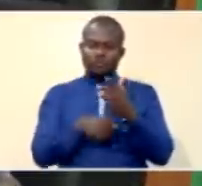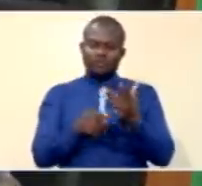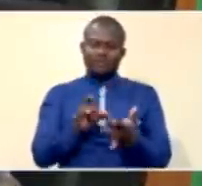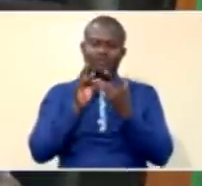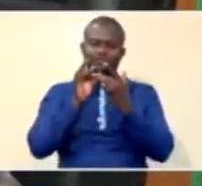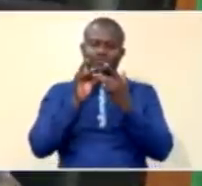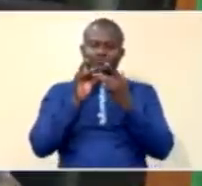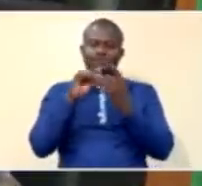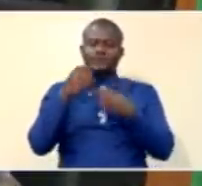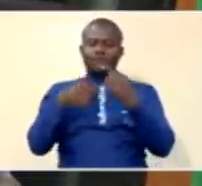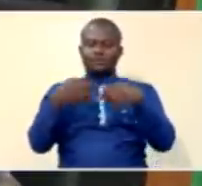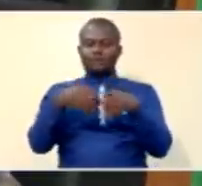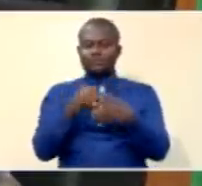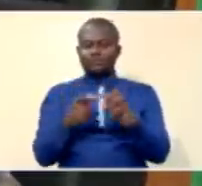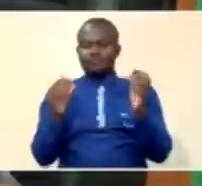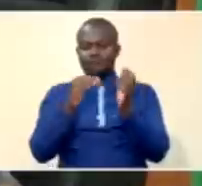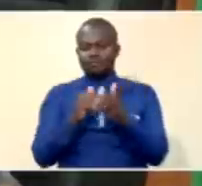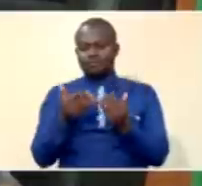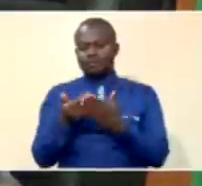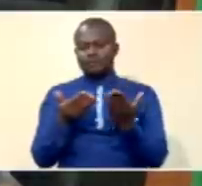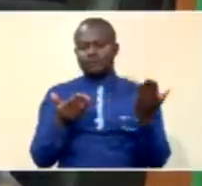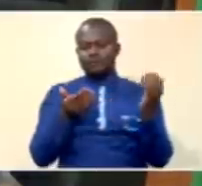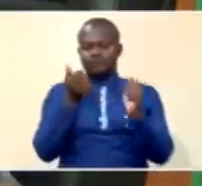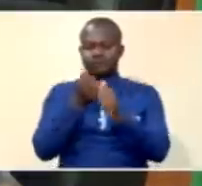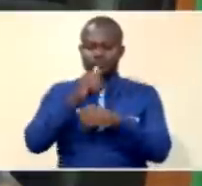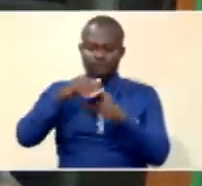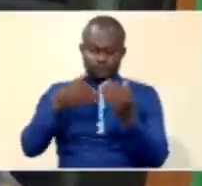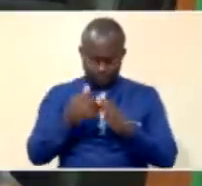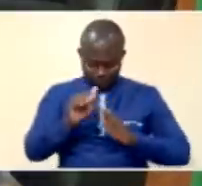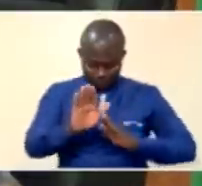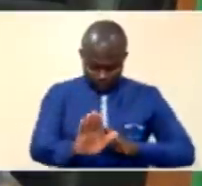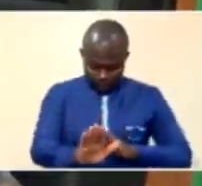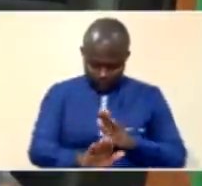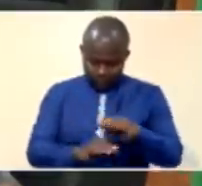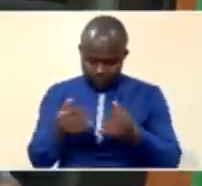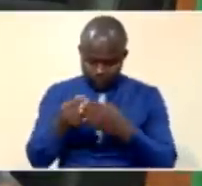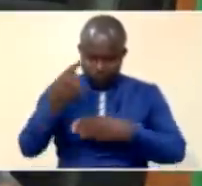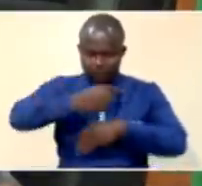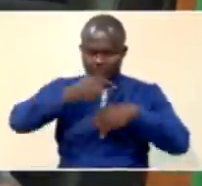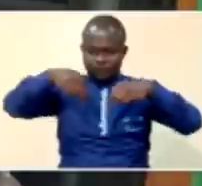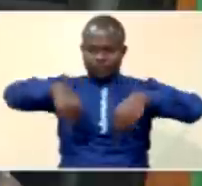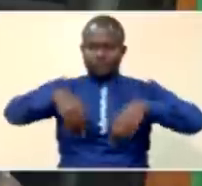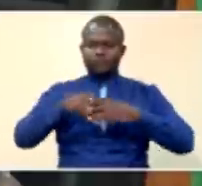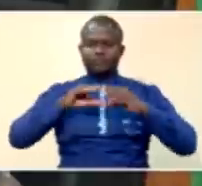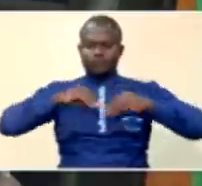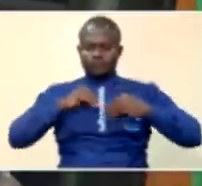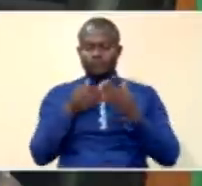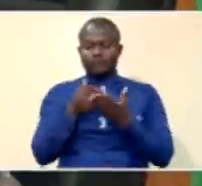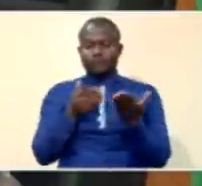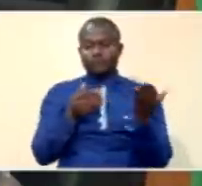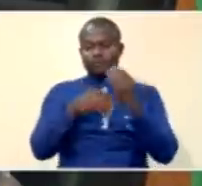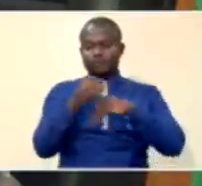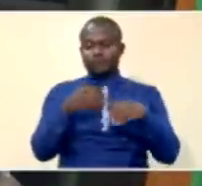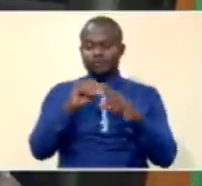idasanzwe y'igicibwa ariko buri cyose kigira intambwe yacu iyo uyu munsi niyo kwemerana nafite icuruzwa